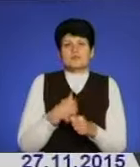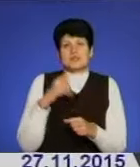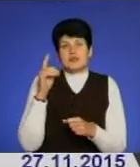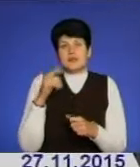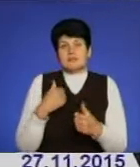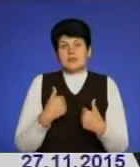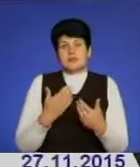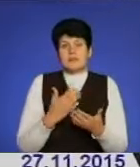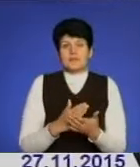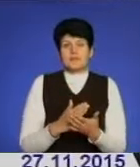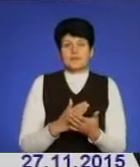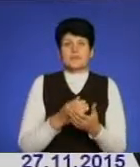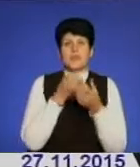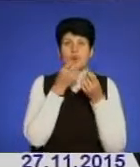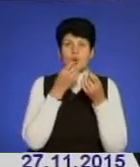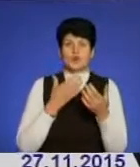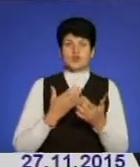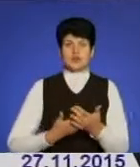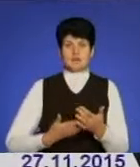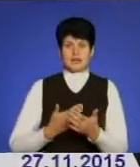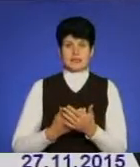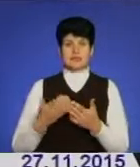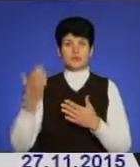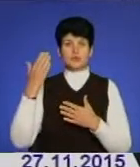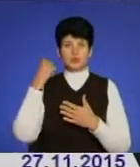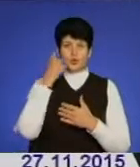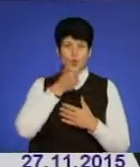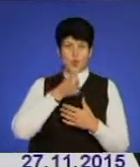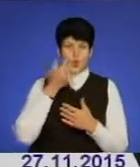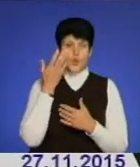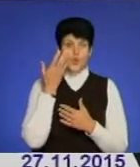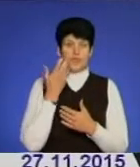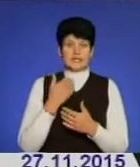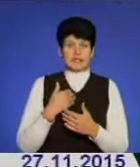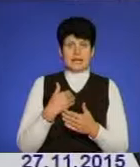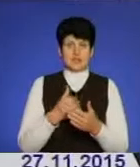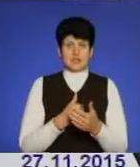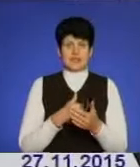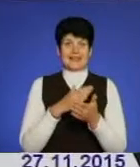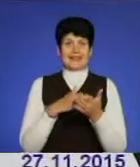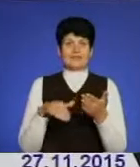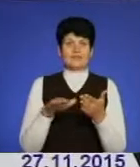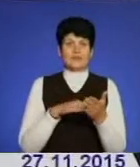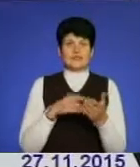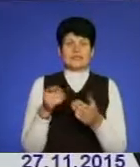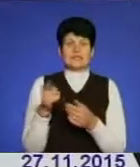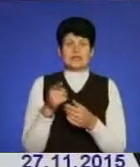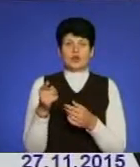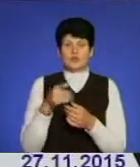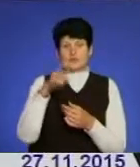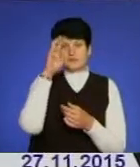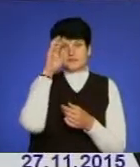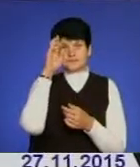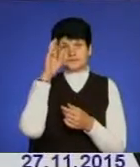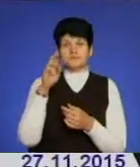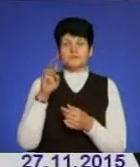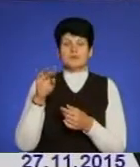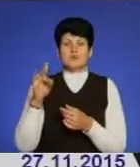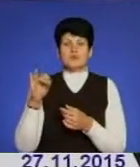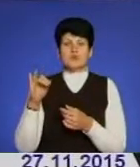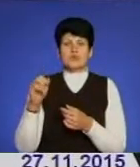маємо хороший приклад минулого року, коли нас хотіли ліквідувати Тернопільське казенне